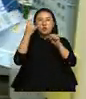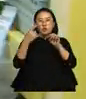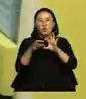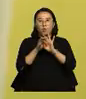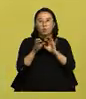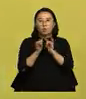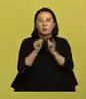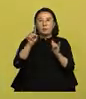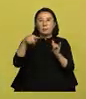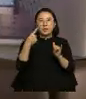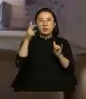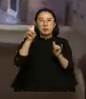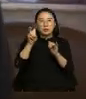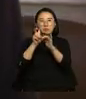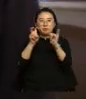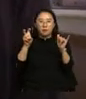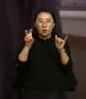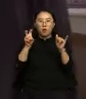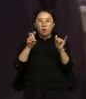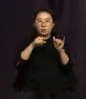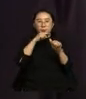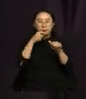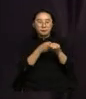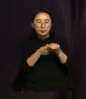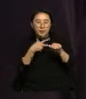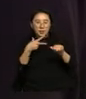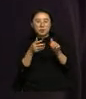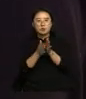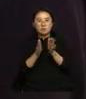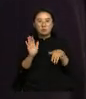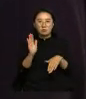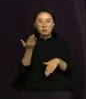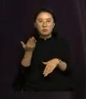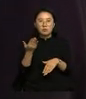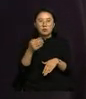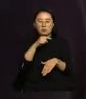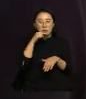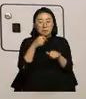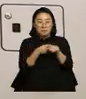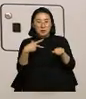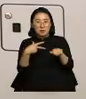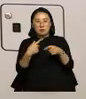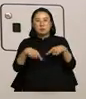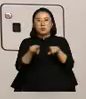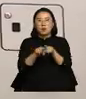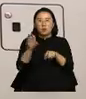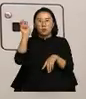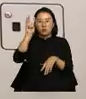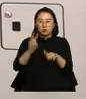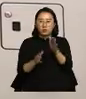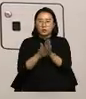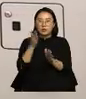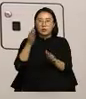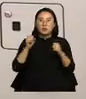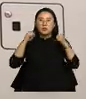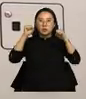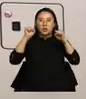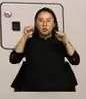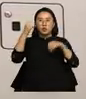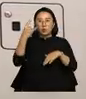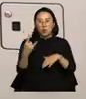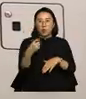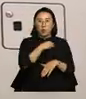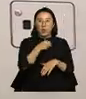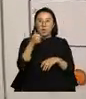관계자 120여 명가량이 헌혈에 나섰습니다. 먼저 이 헌혈에 함께해준 광주시 체육회의